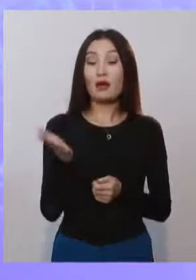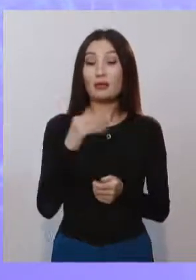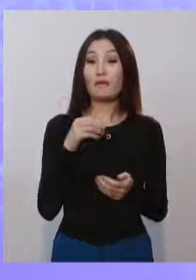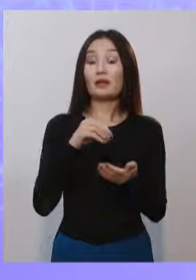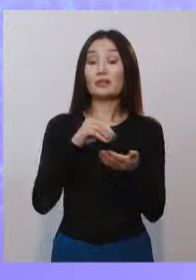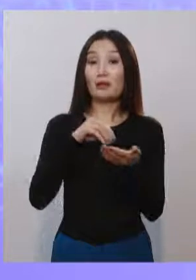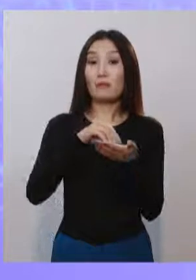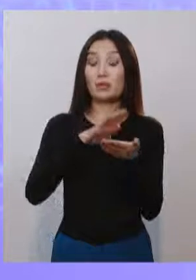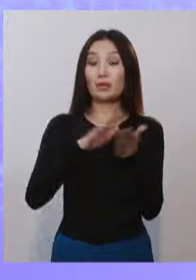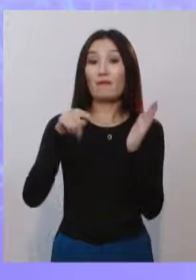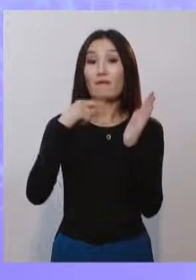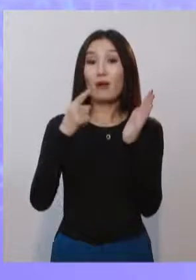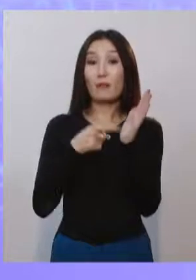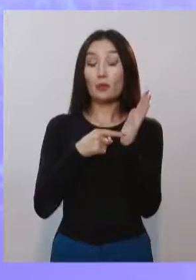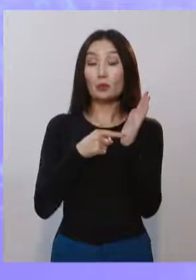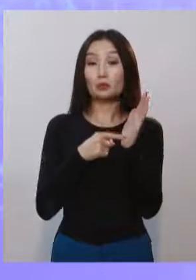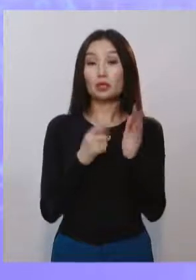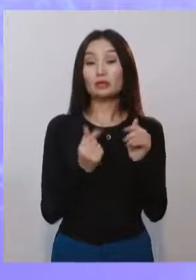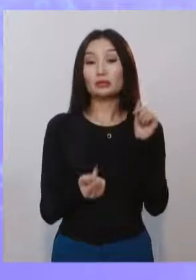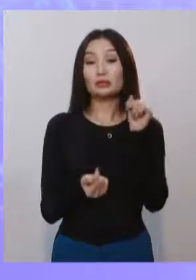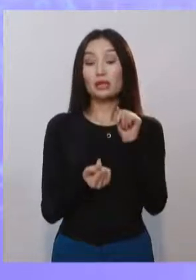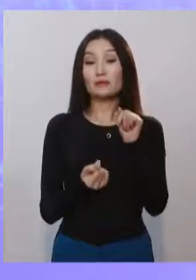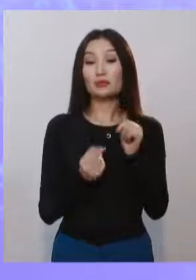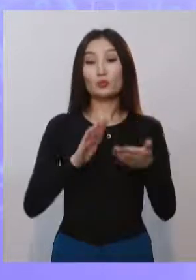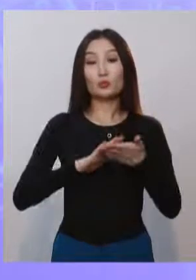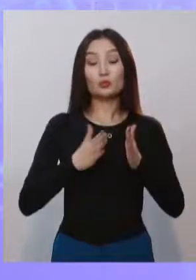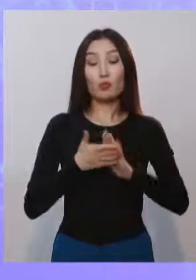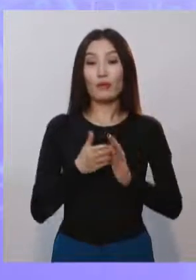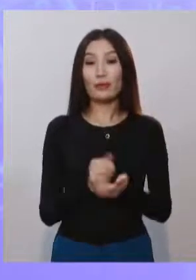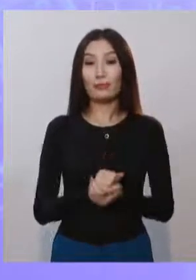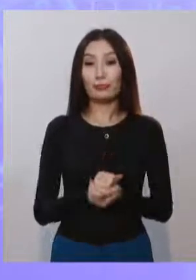поставим вопрос соответствующий условию